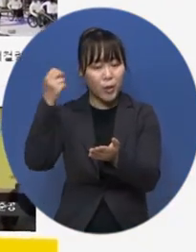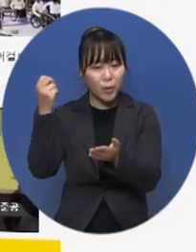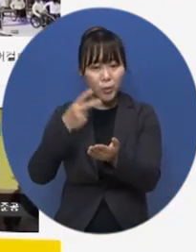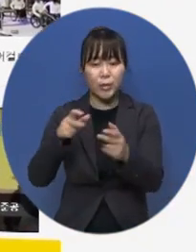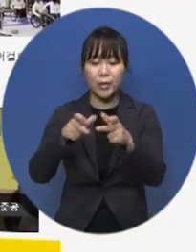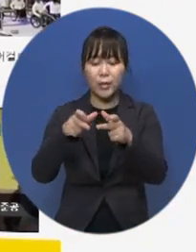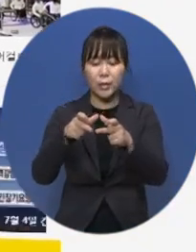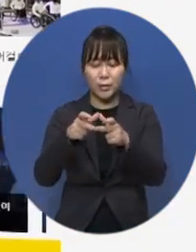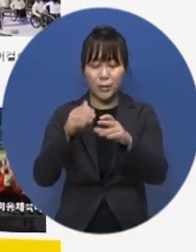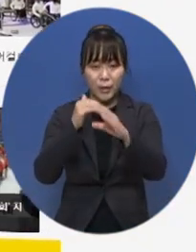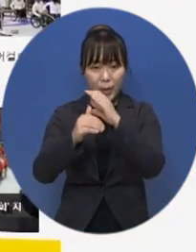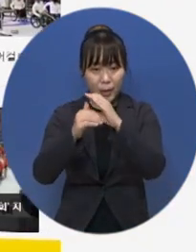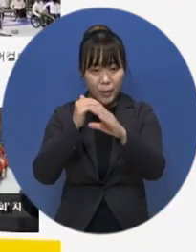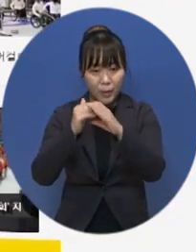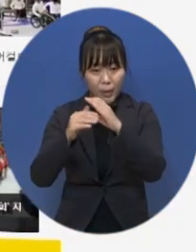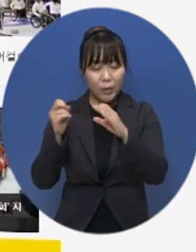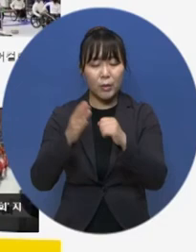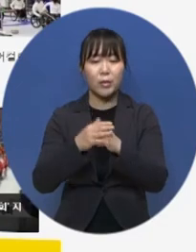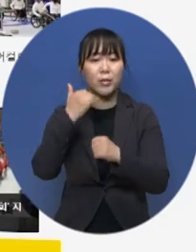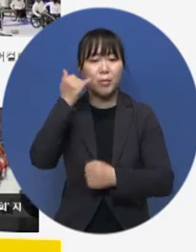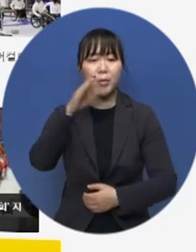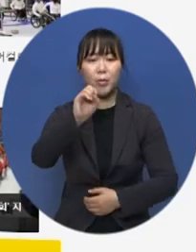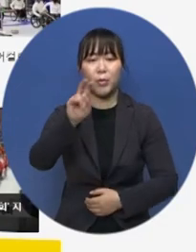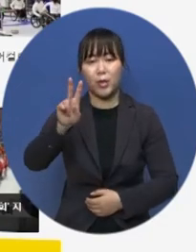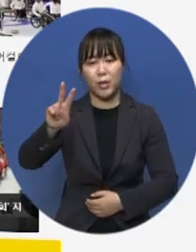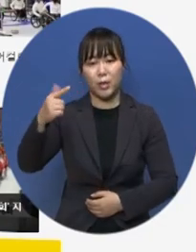홈페이지 또는 전자우편,